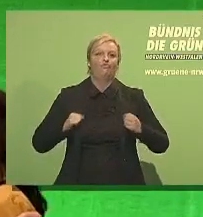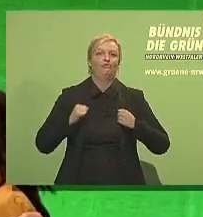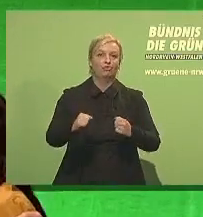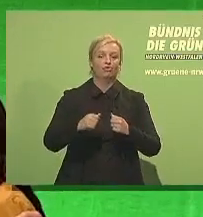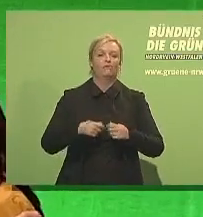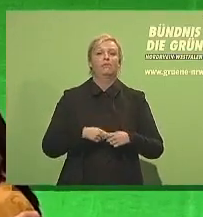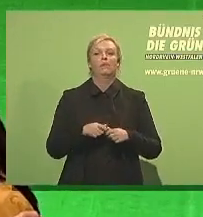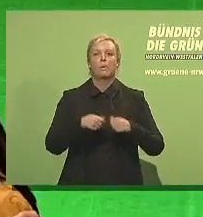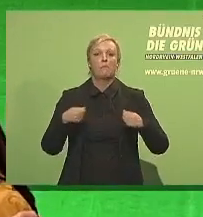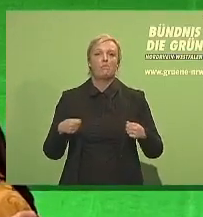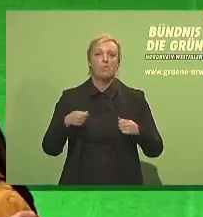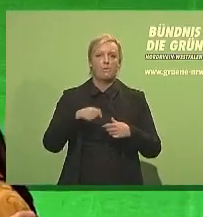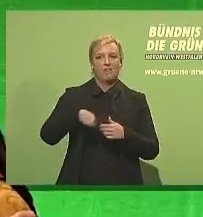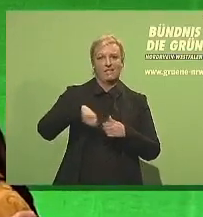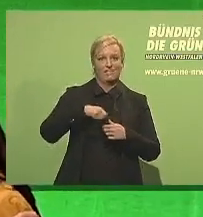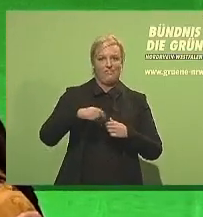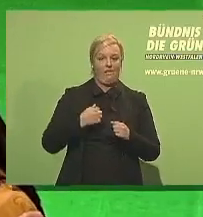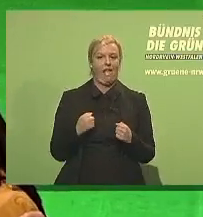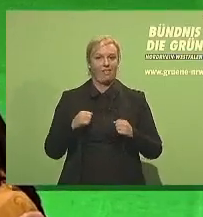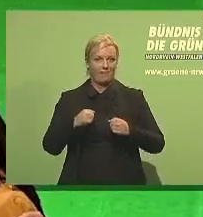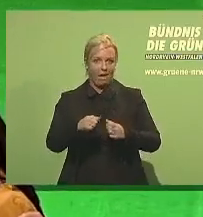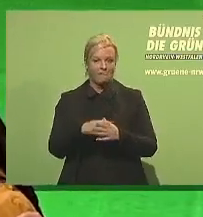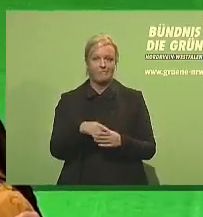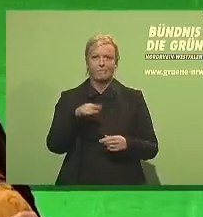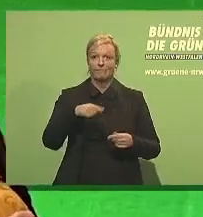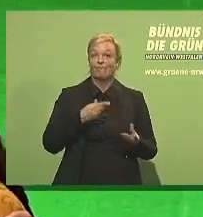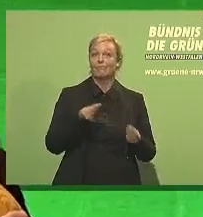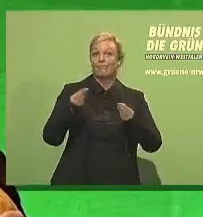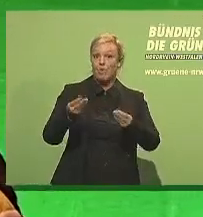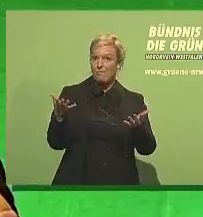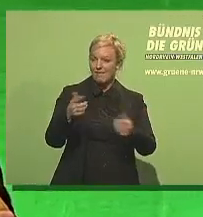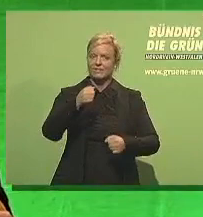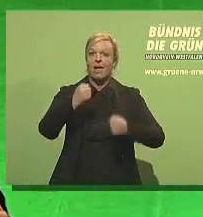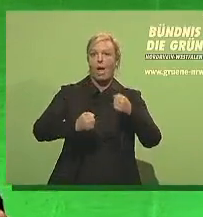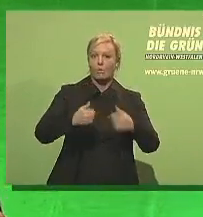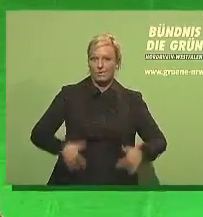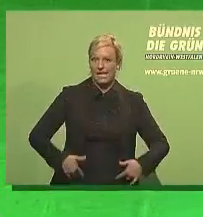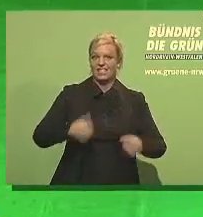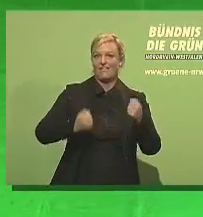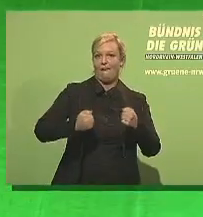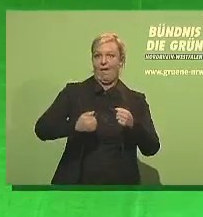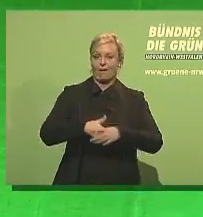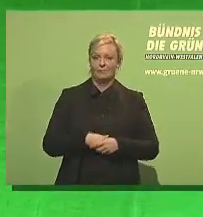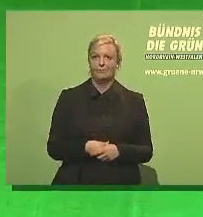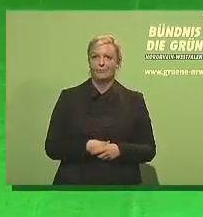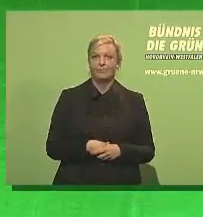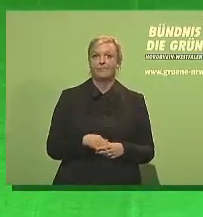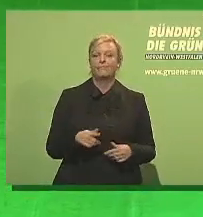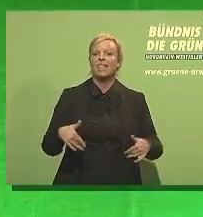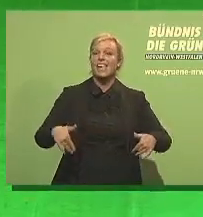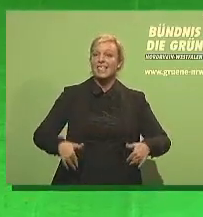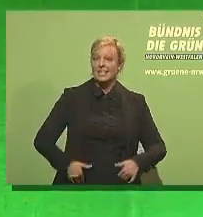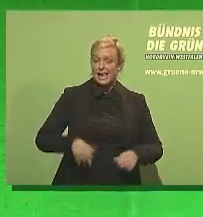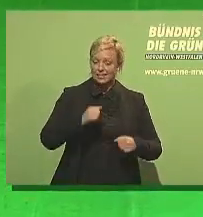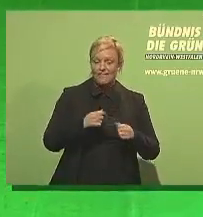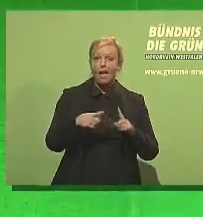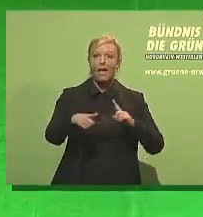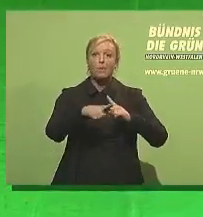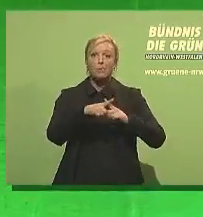wir euch einen Dienstwagen zur Verfügung stellen. Und nicht nur das, sondern einen Dienstwagen plus Chauffeur.